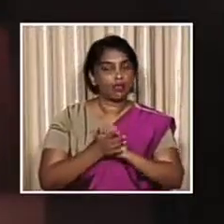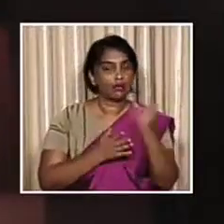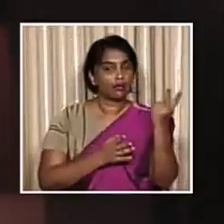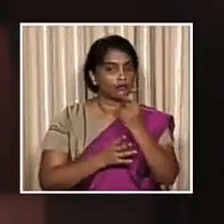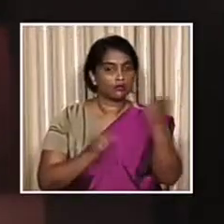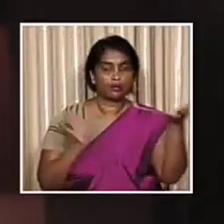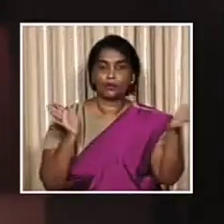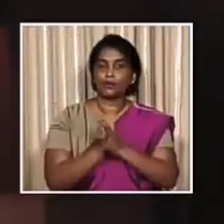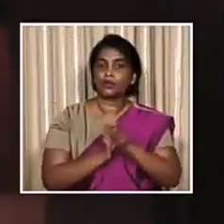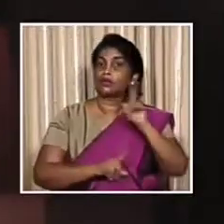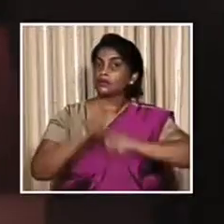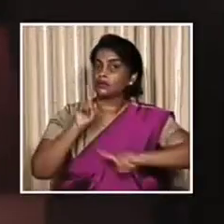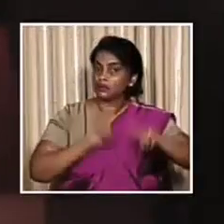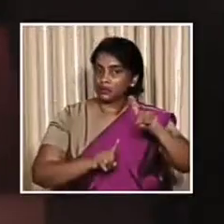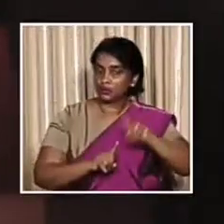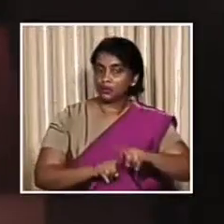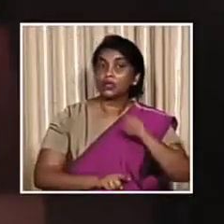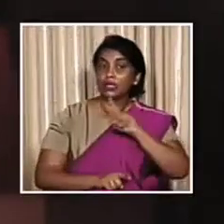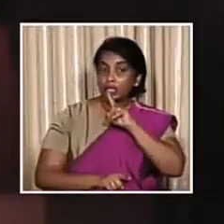மத்தியதுமாய் சாக்சா கரல.